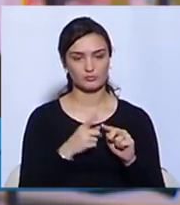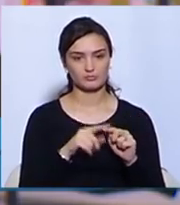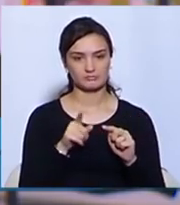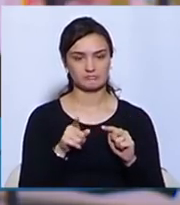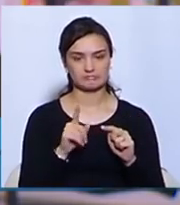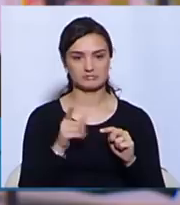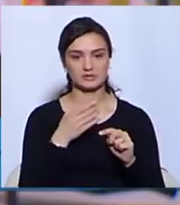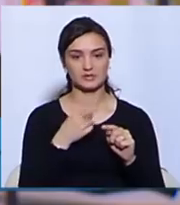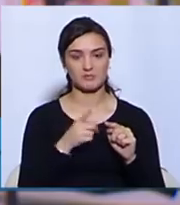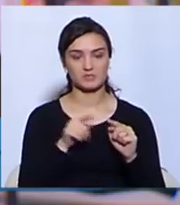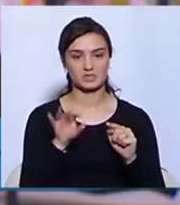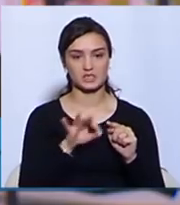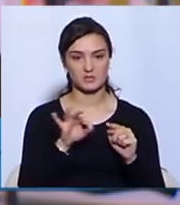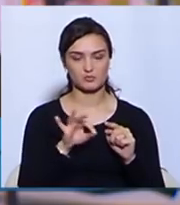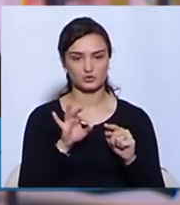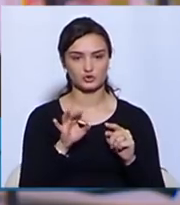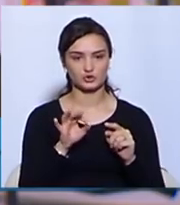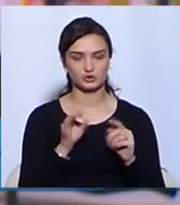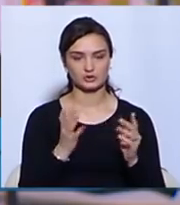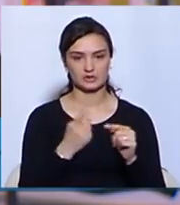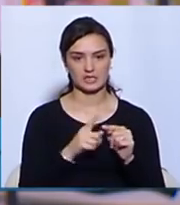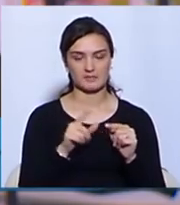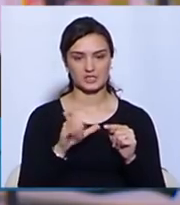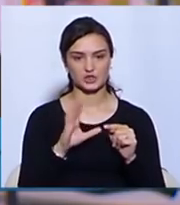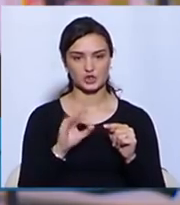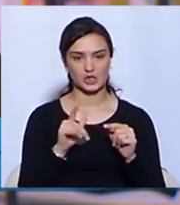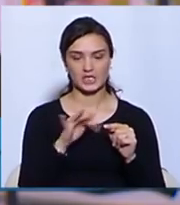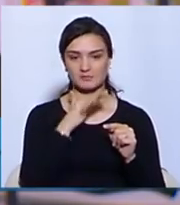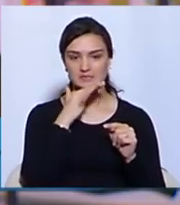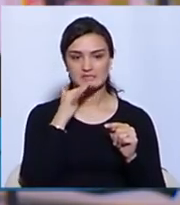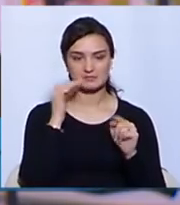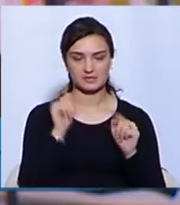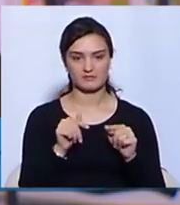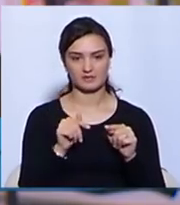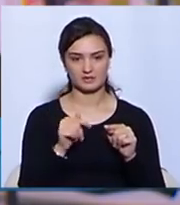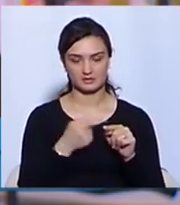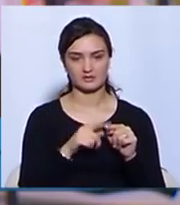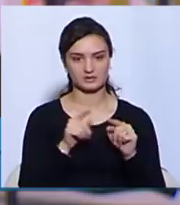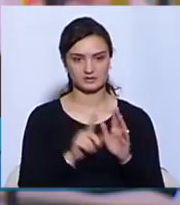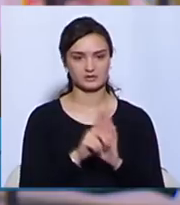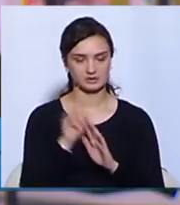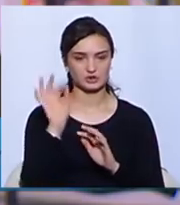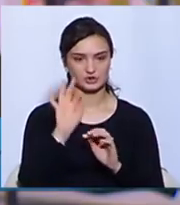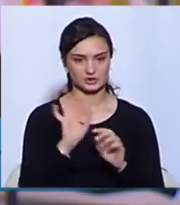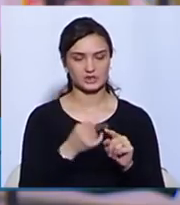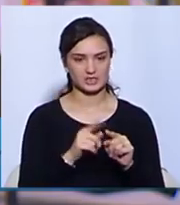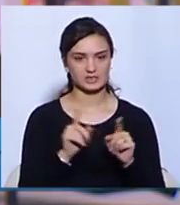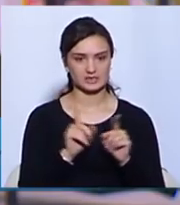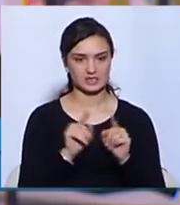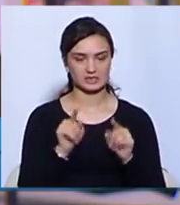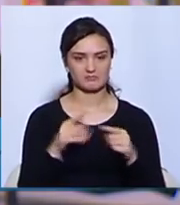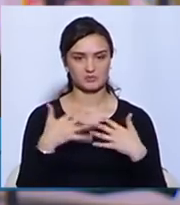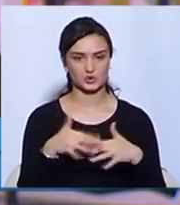პროგესტერონის დეფიციტის დროს შედარებითი ამ ესტროგენების სიმრავლე, სიჭარბე აყალიბებს ხშირად აი ასეთი